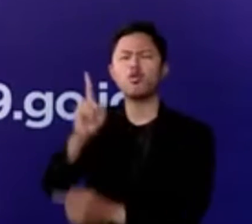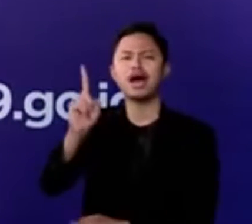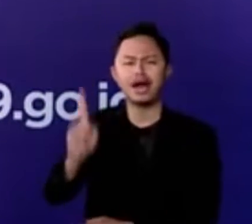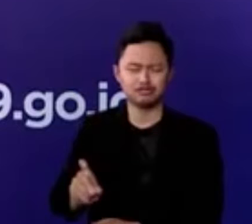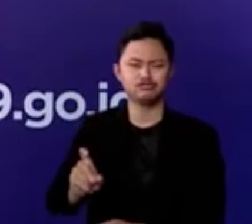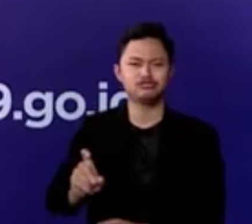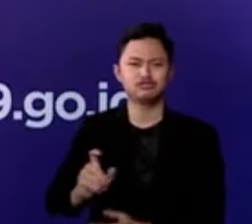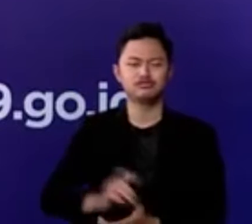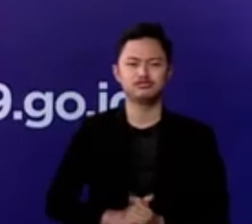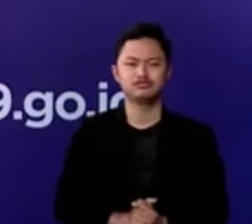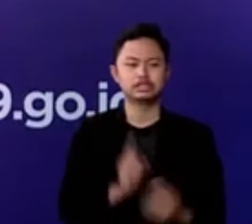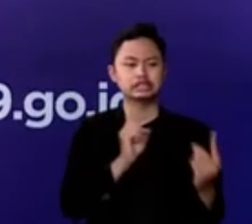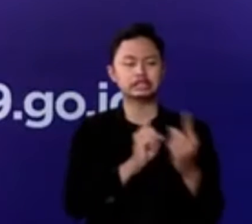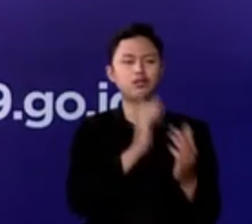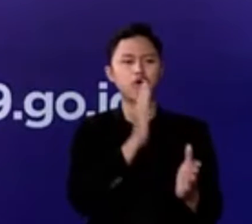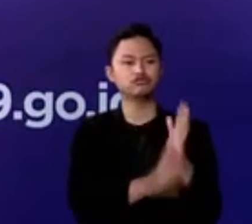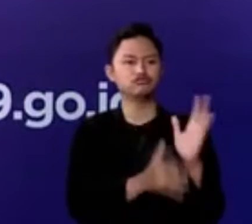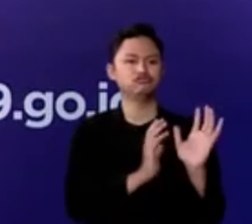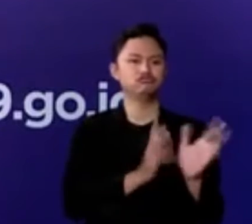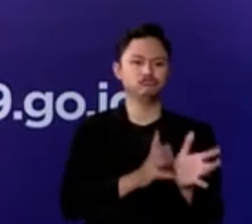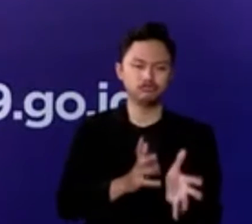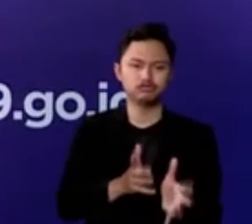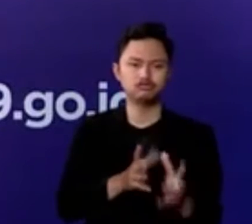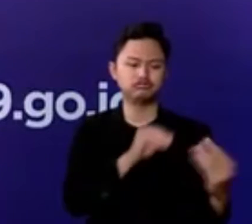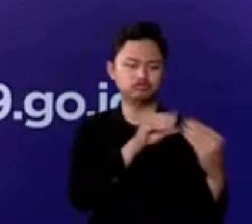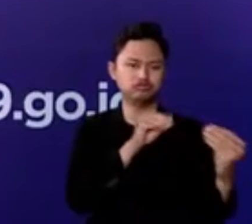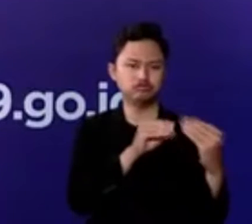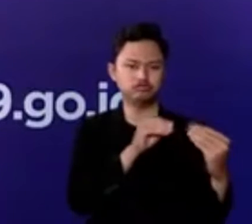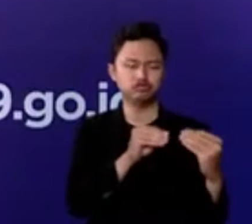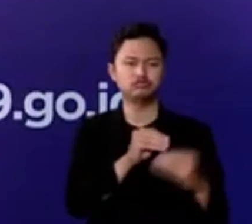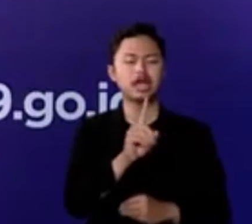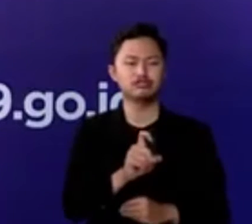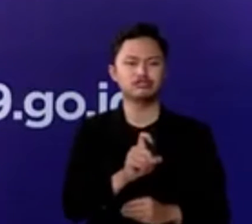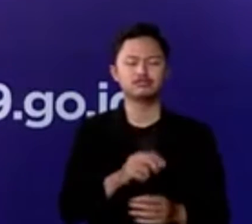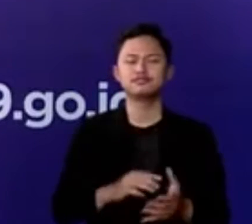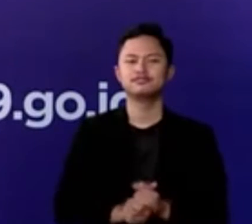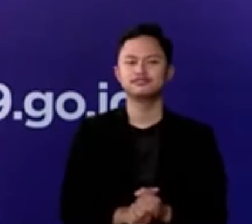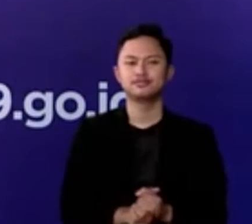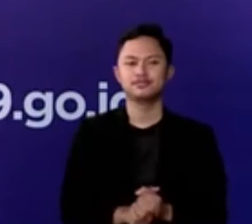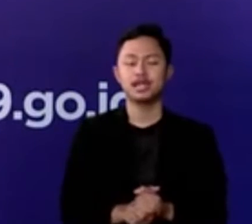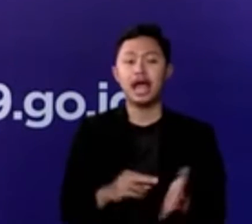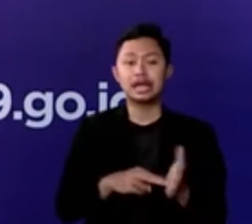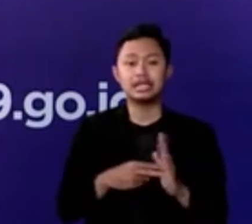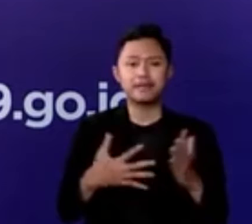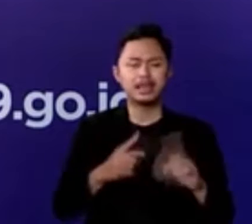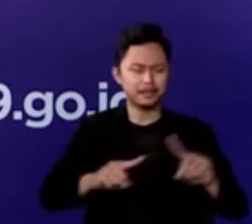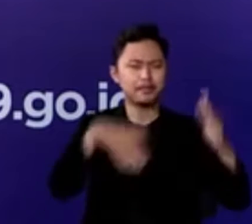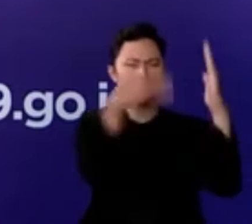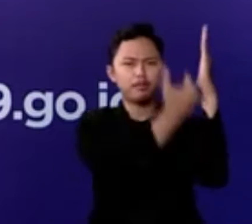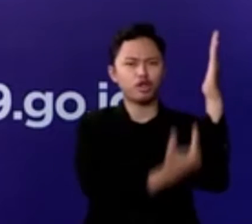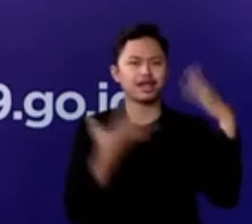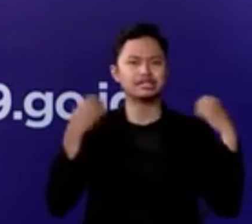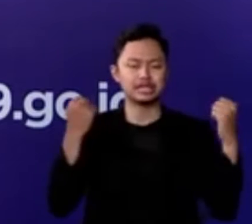harus lakukan tatap muka langsung gitu karena jadi memang iya tetap dalam protokol